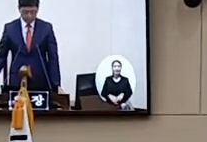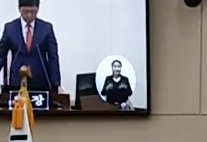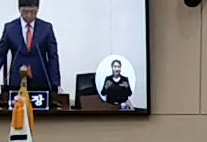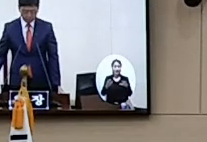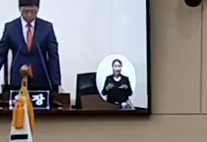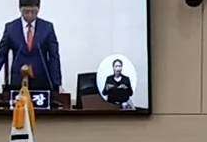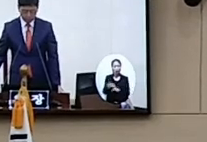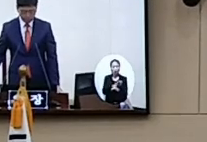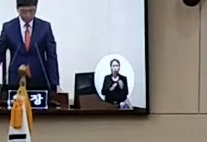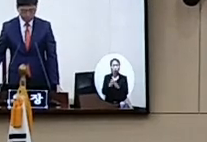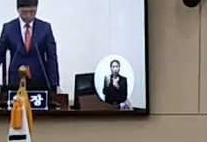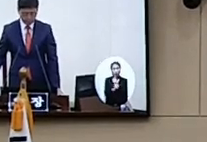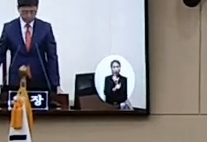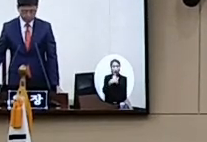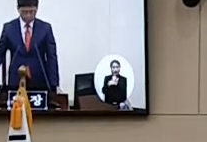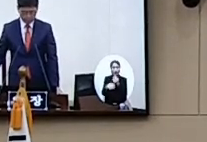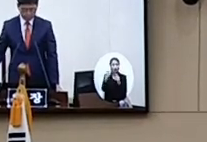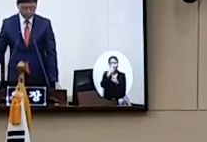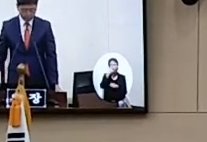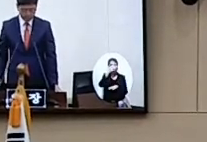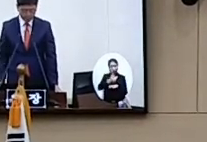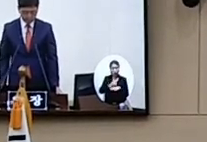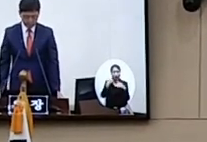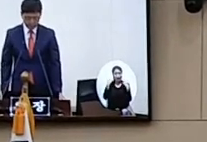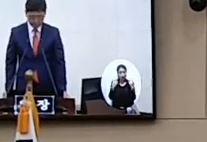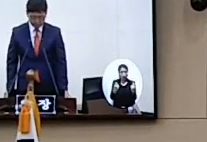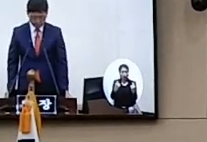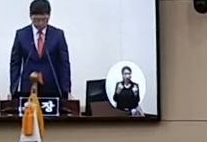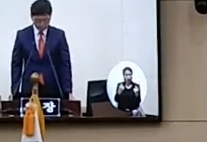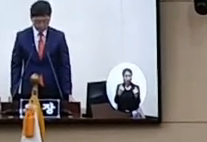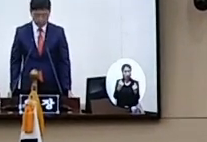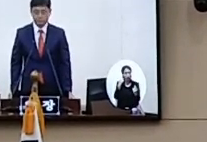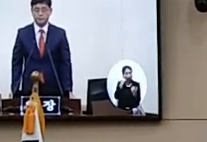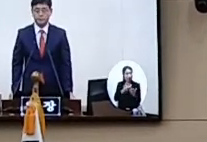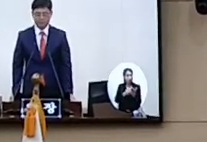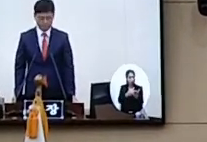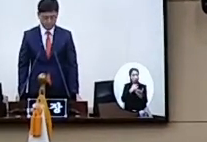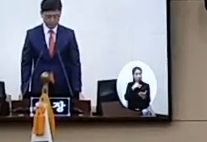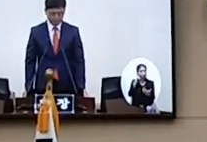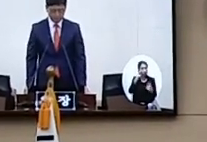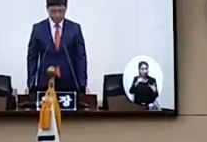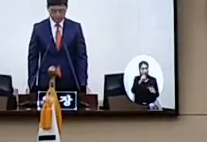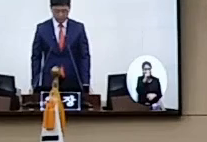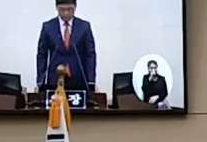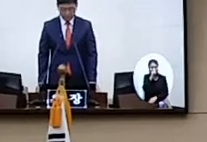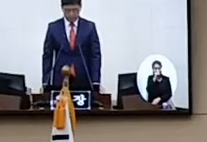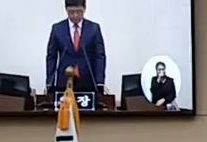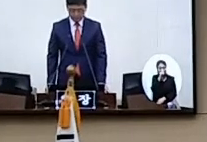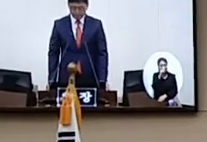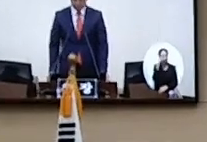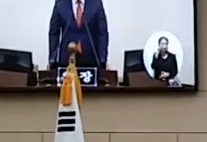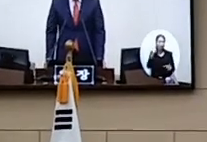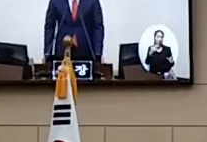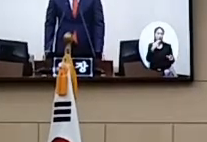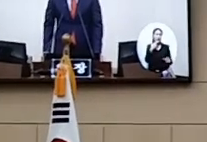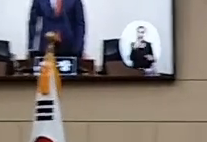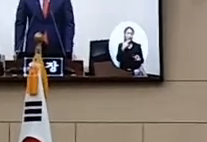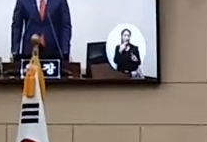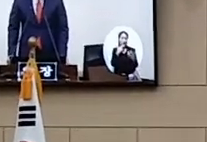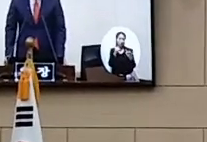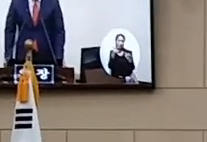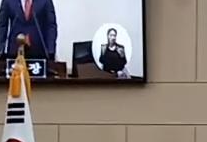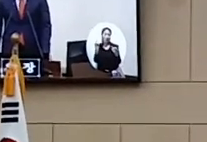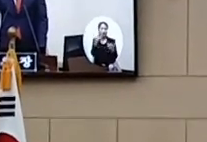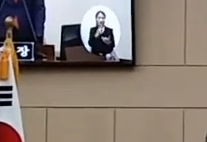본안건을 경제도시위원회에서 심사보고한 내용과 같이 의견을 제시하고자 하는데 이유 없으십니까? 이거 없으므로 의사협정